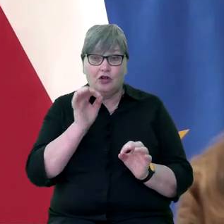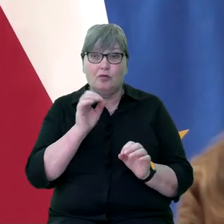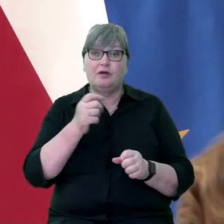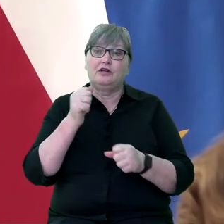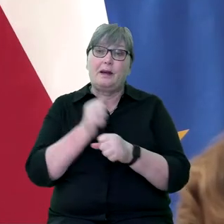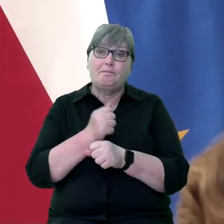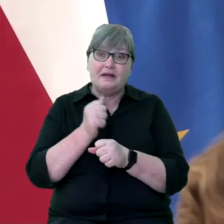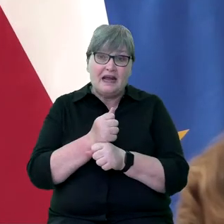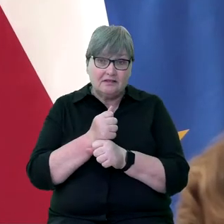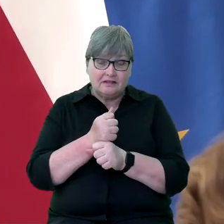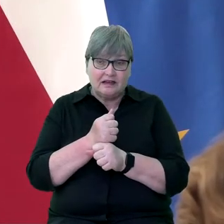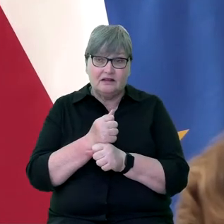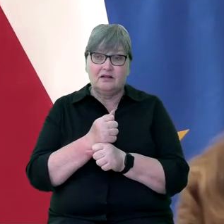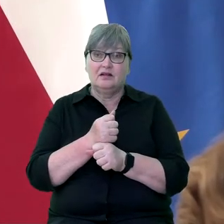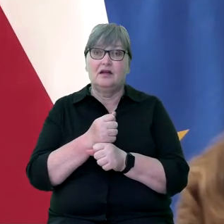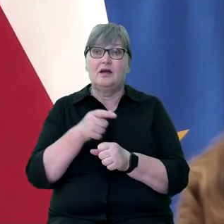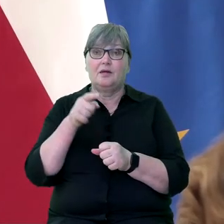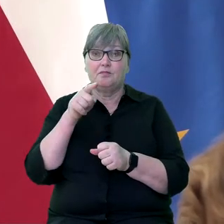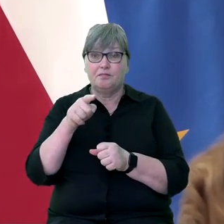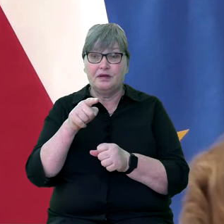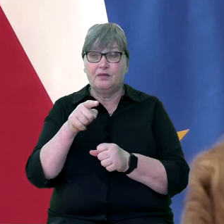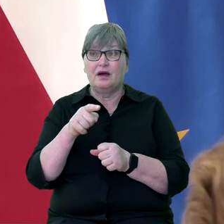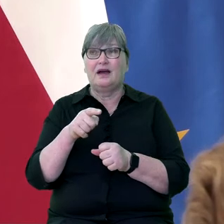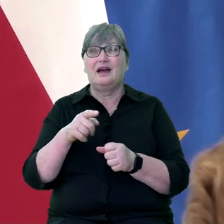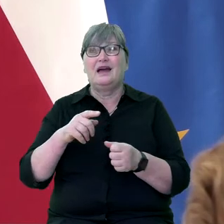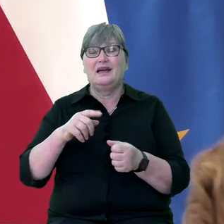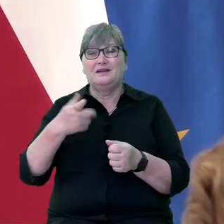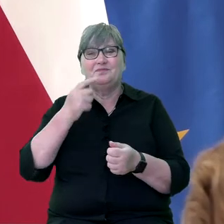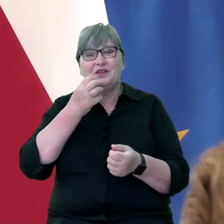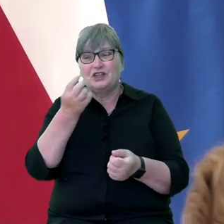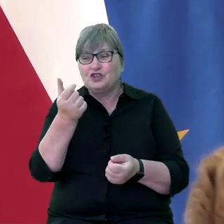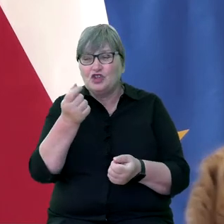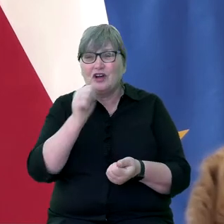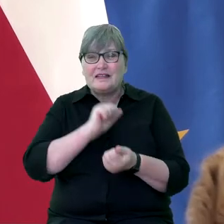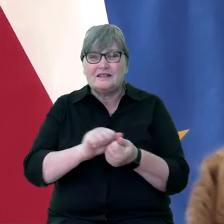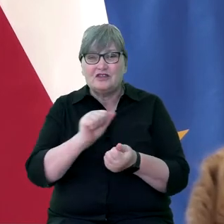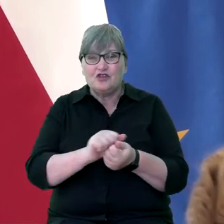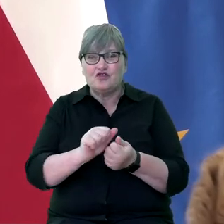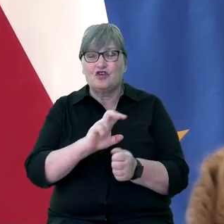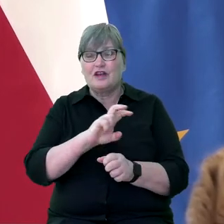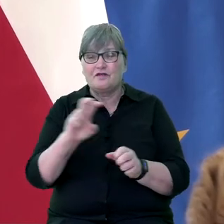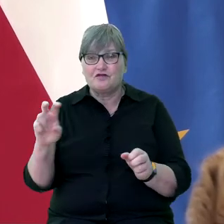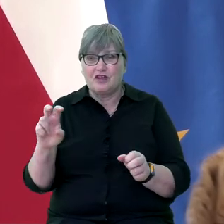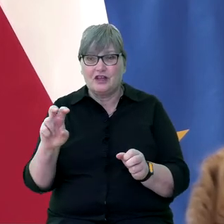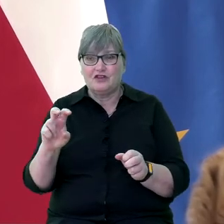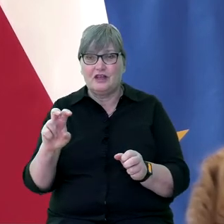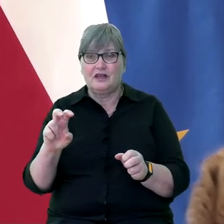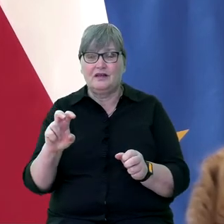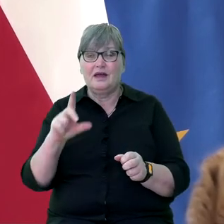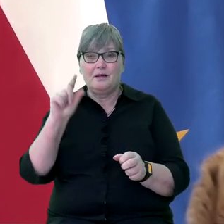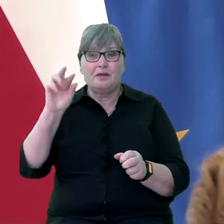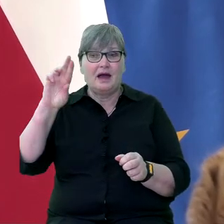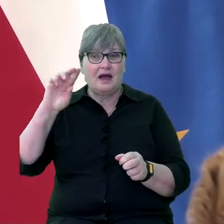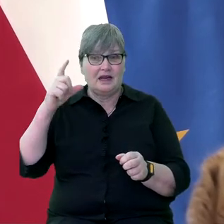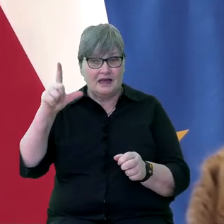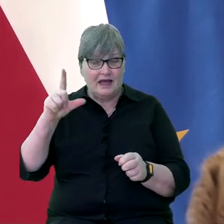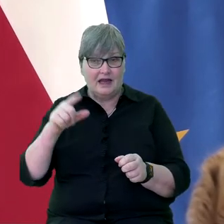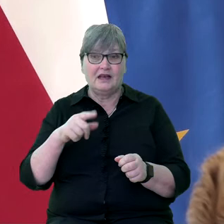dwudziestoleciu zostały zduszone w okresie komunizmu. Dopiero rok 1989 umożliwił ich